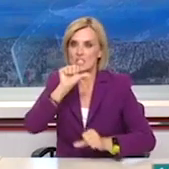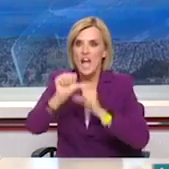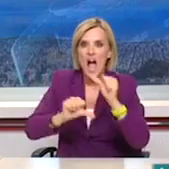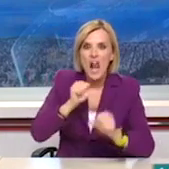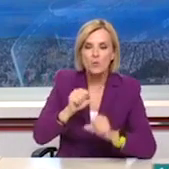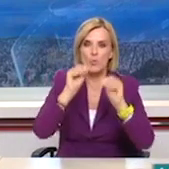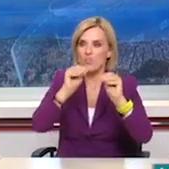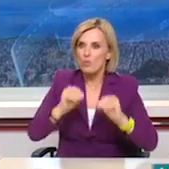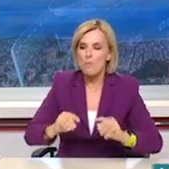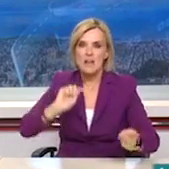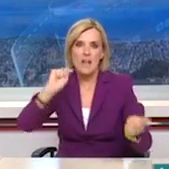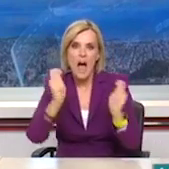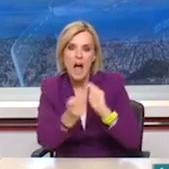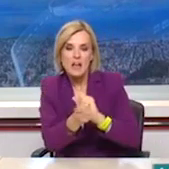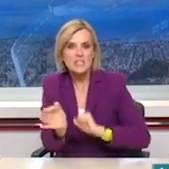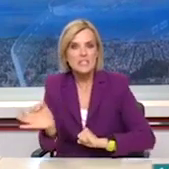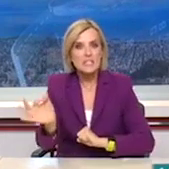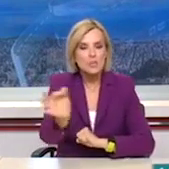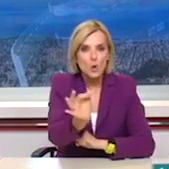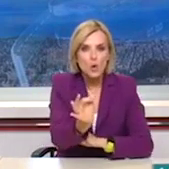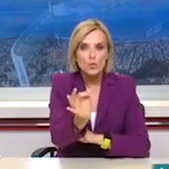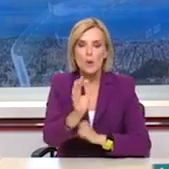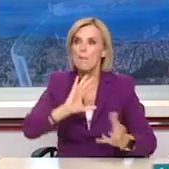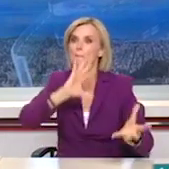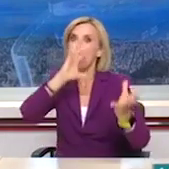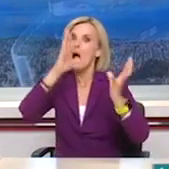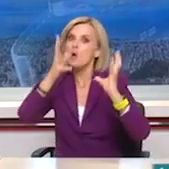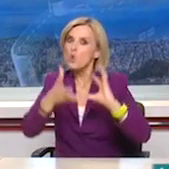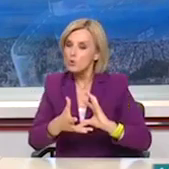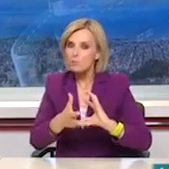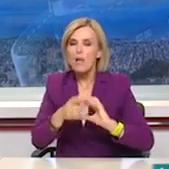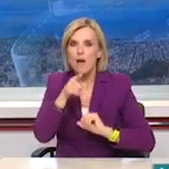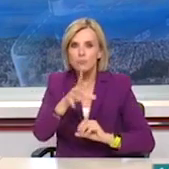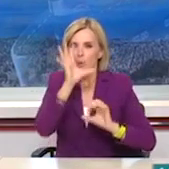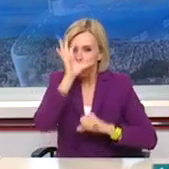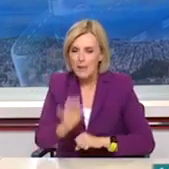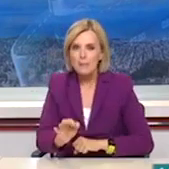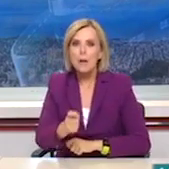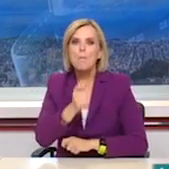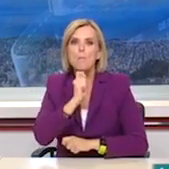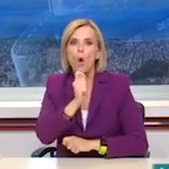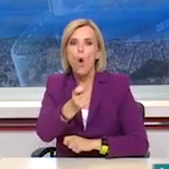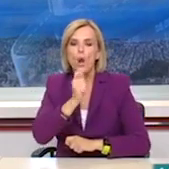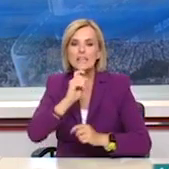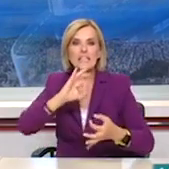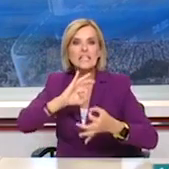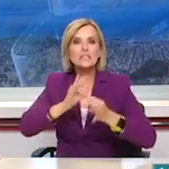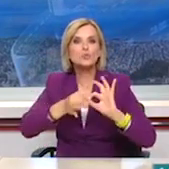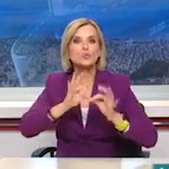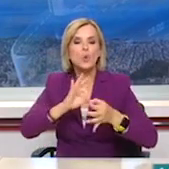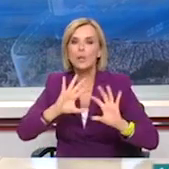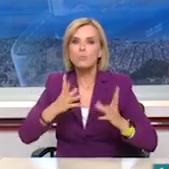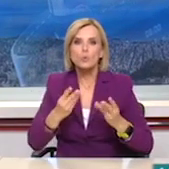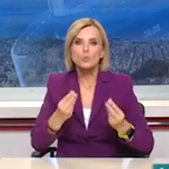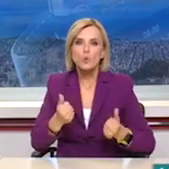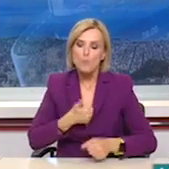ιό μετατράπηκε πολύ γρήγορα και σε παγκόσμιο επίπεδο σε πολιτική ιστορία, στην προσπάθεια επανόδου των κοινωνιών στην κανονικότητα.